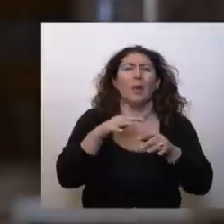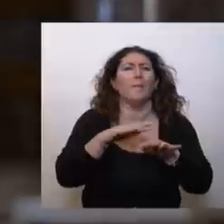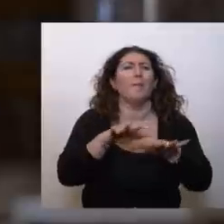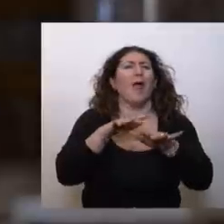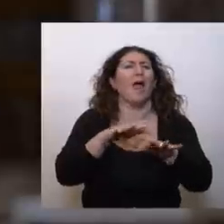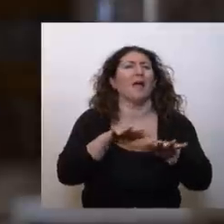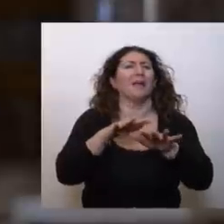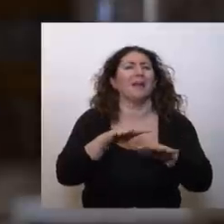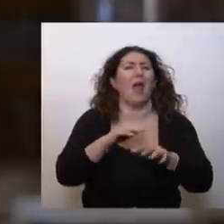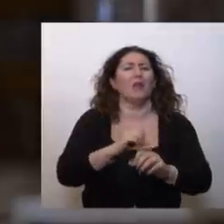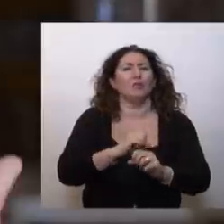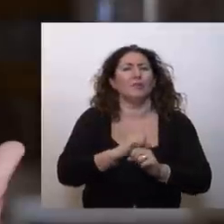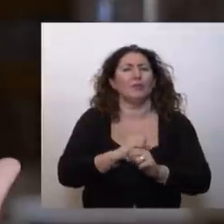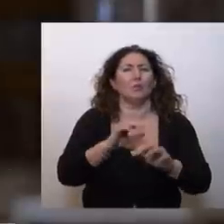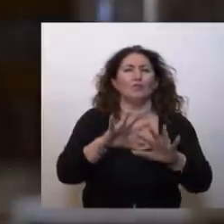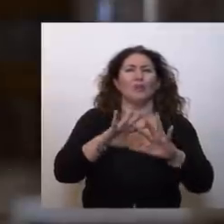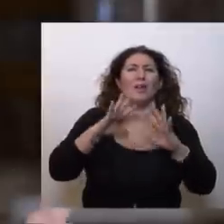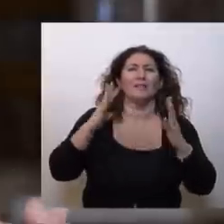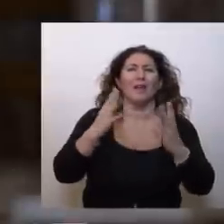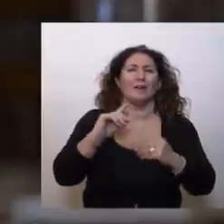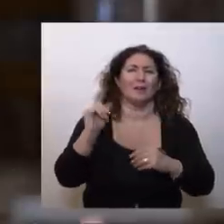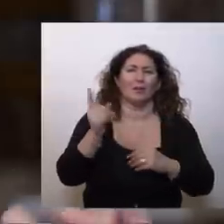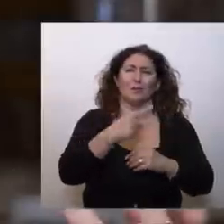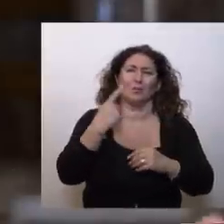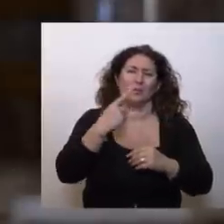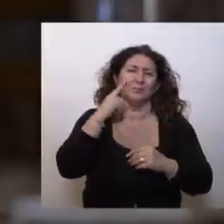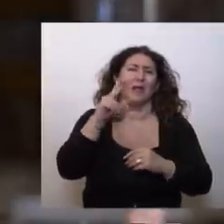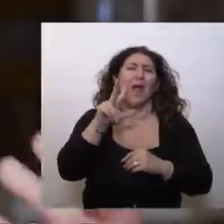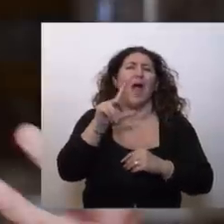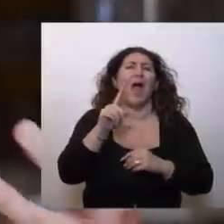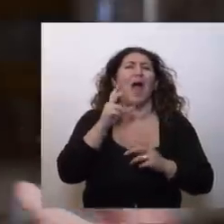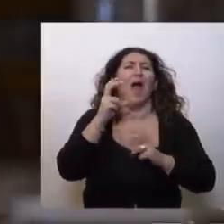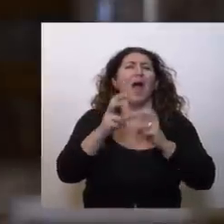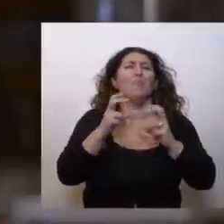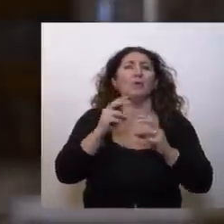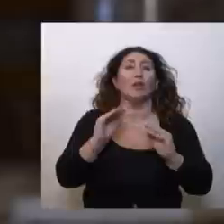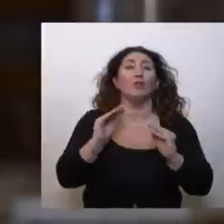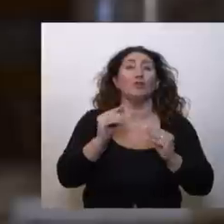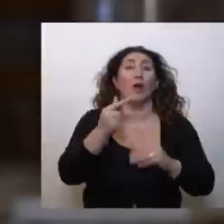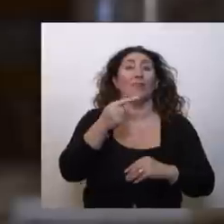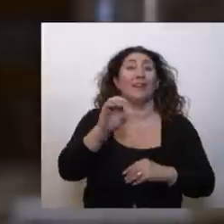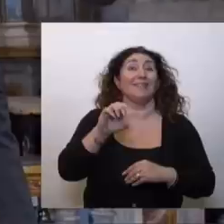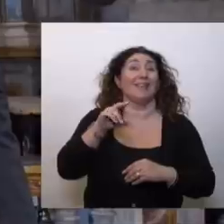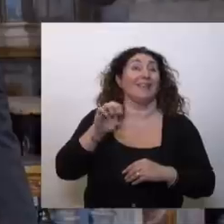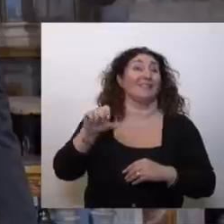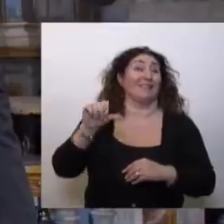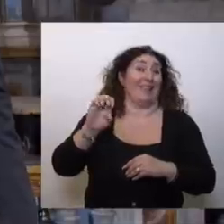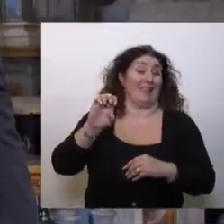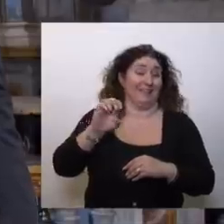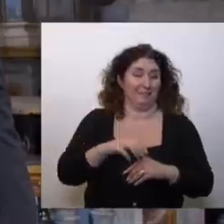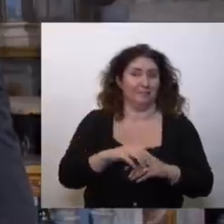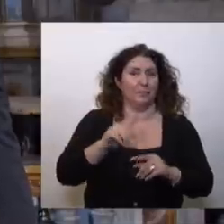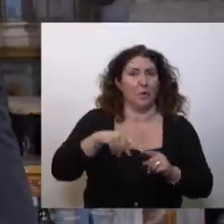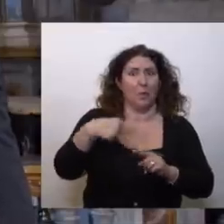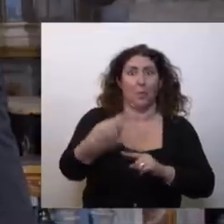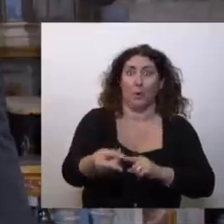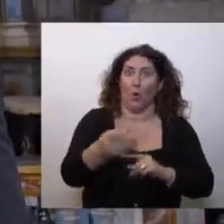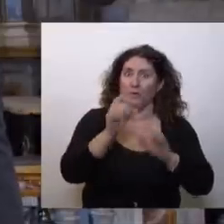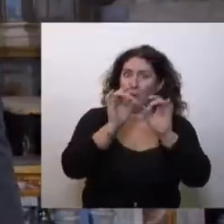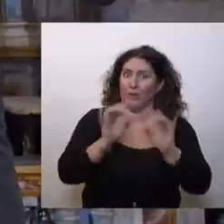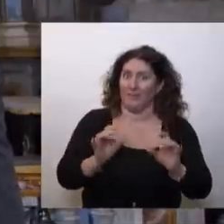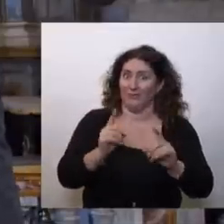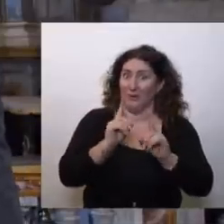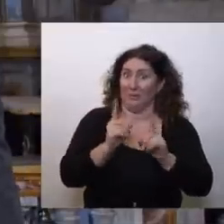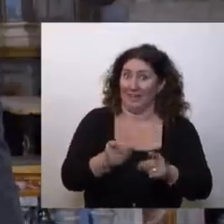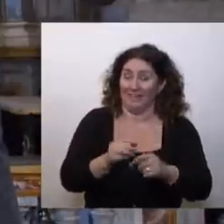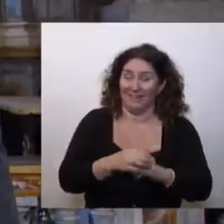terra, quello che tutti conoscono come Capodanno dei giovani di Tesè, prossimo dicembre. E ascolteremo